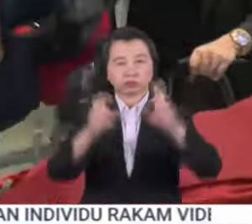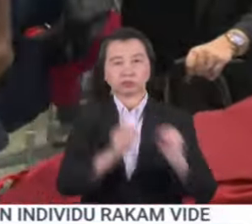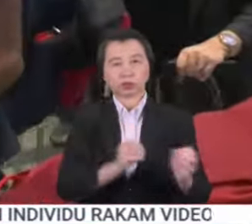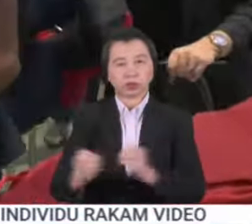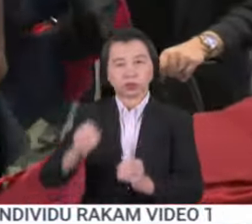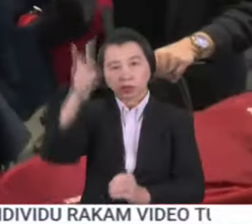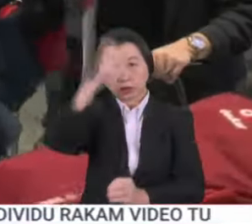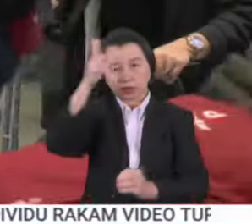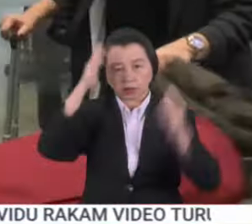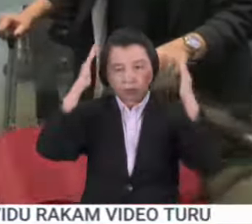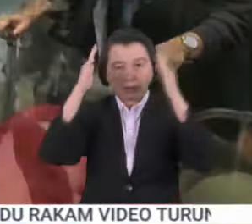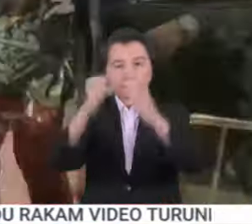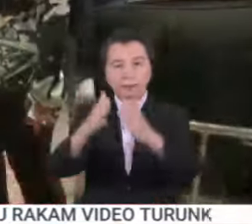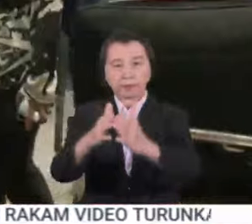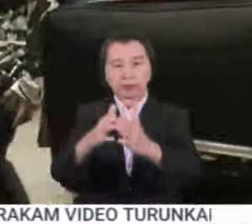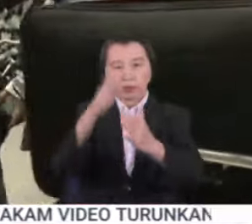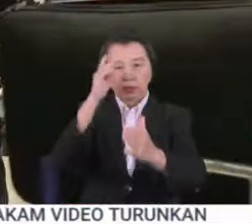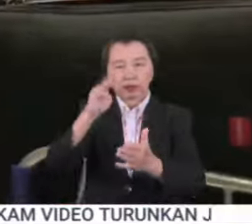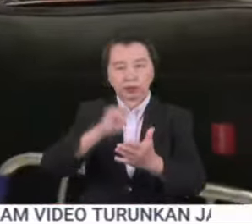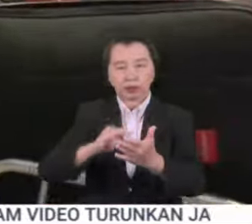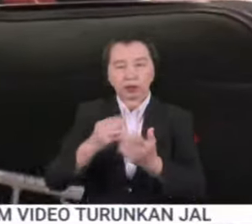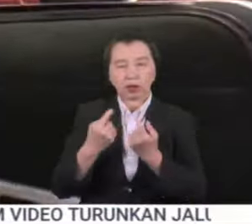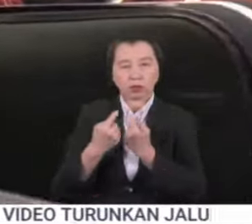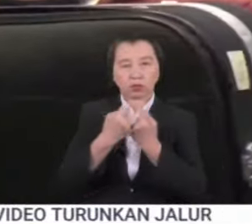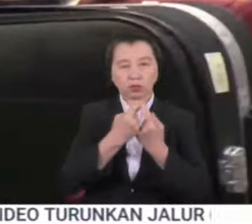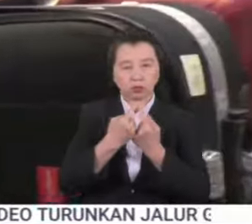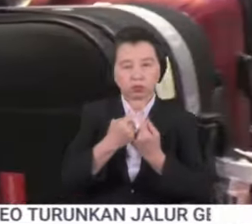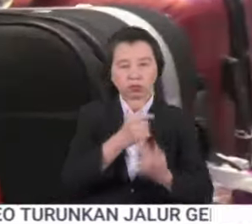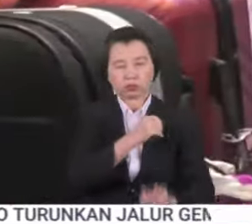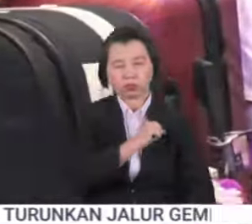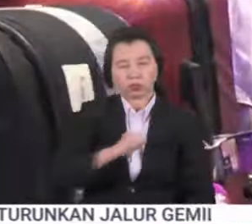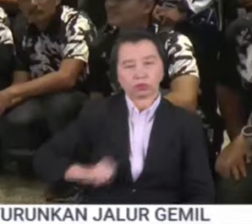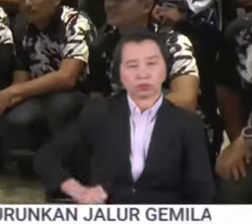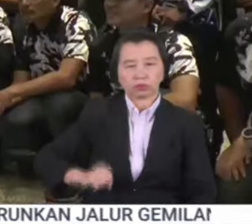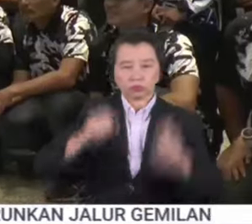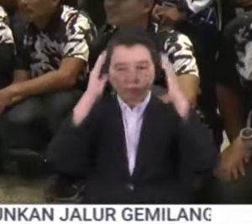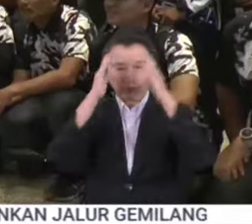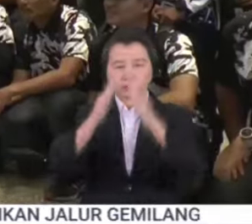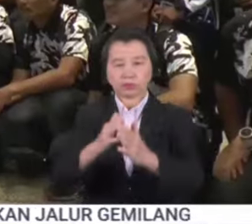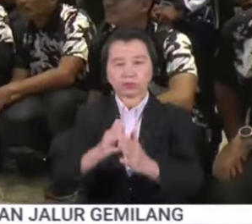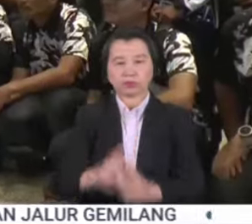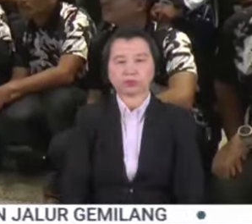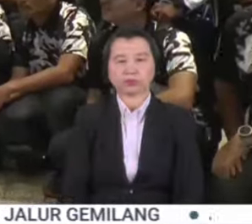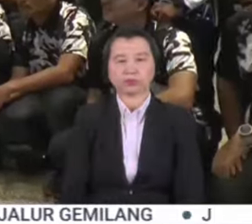dianjurkan Kerajaan Pahang sempena memuliakan ulang tahun keputeraan Sultan Pahang.